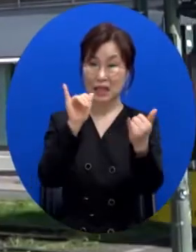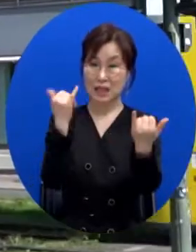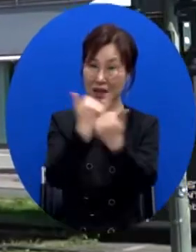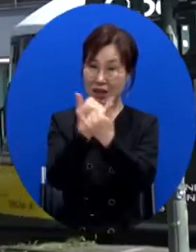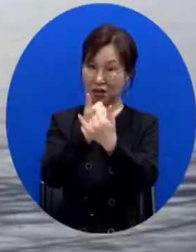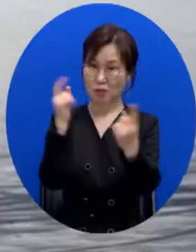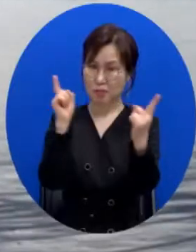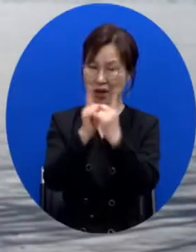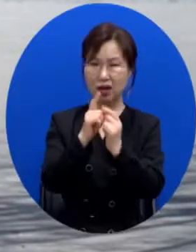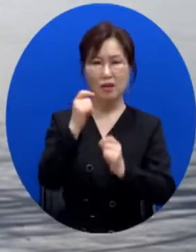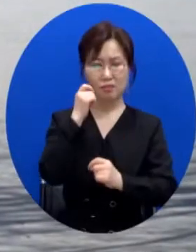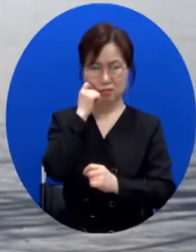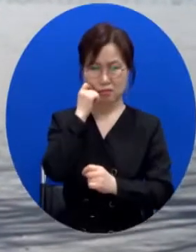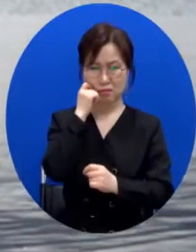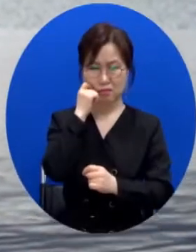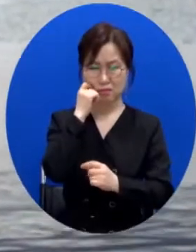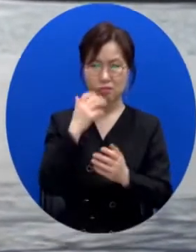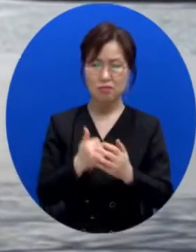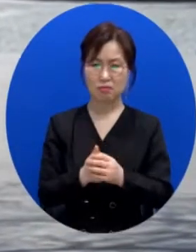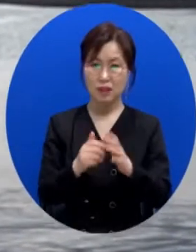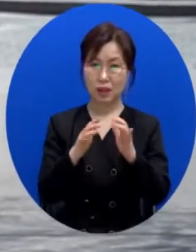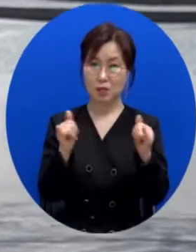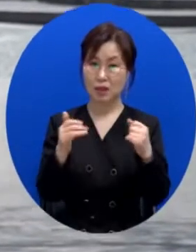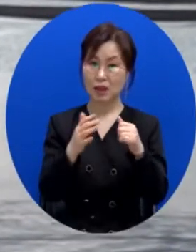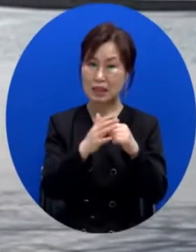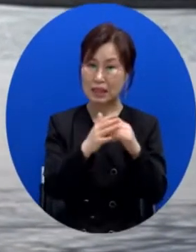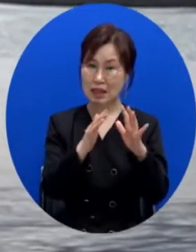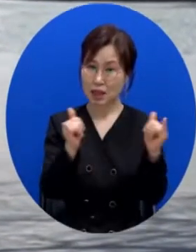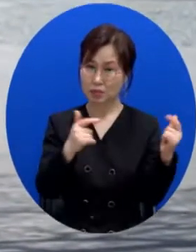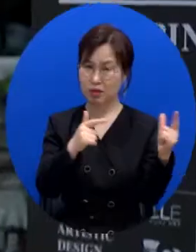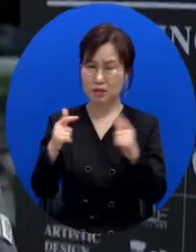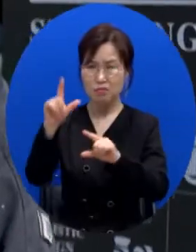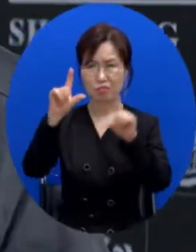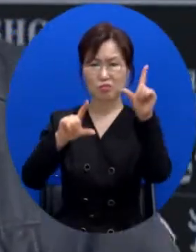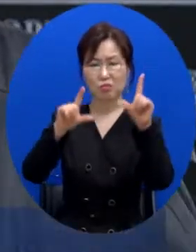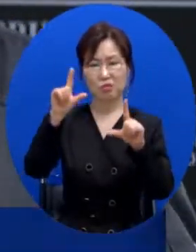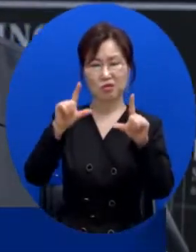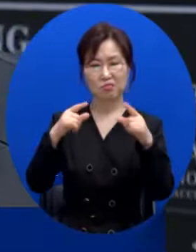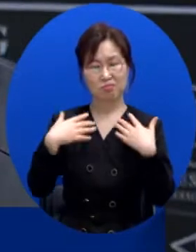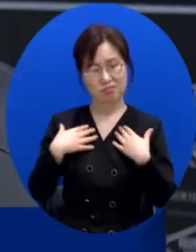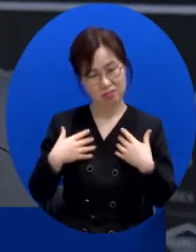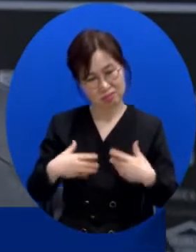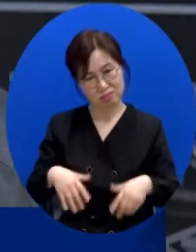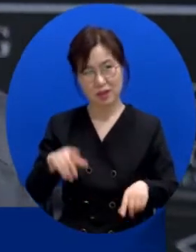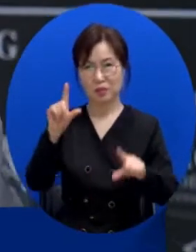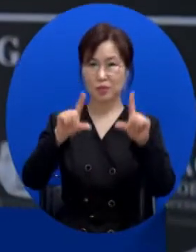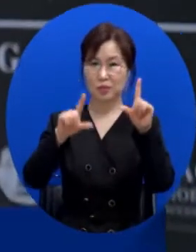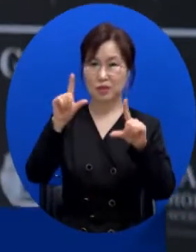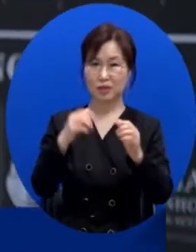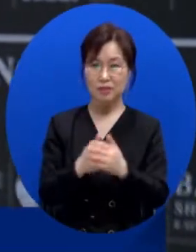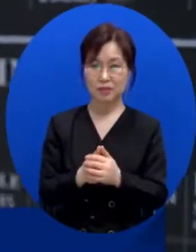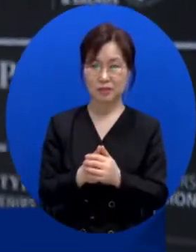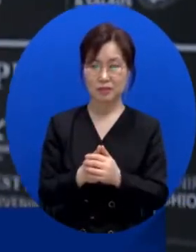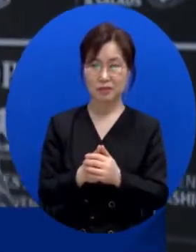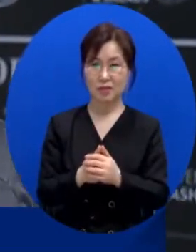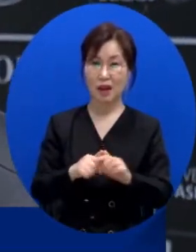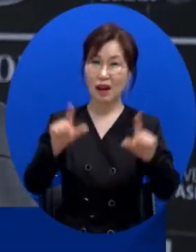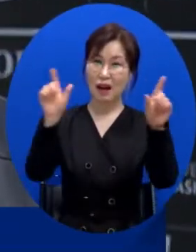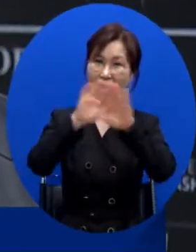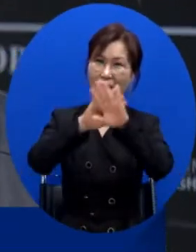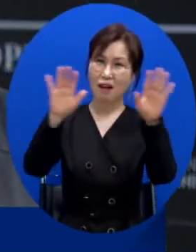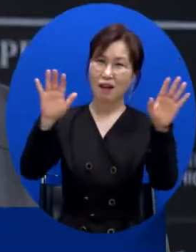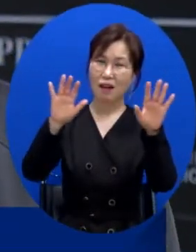부활절의 기쁨을 누리지 못한 시민들의 표정에서 허탈함이 묻어납니다. Yes, you can see the sun is shining, the weather is